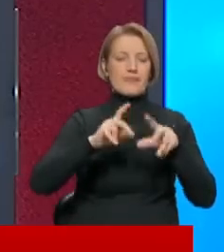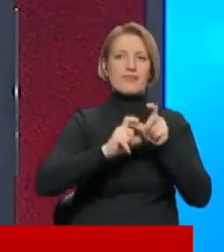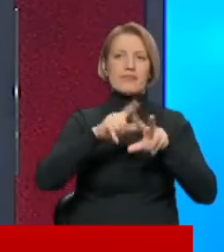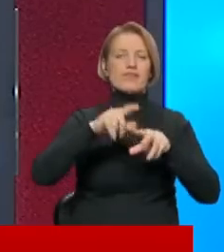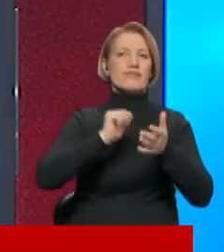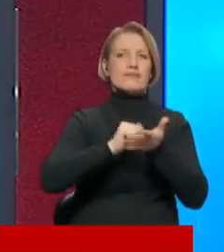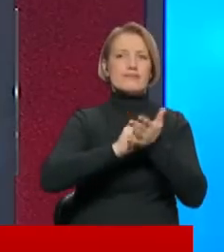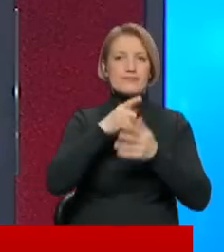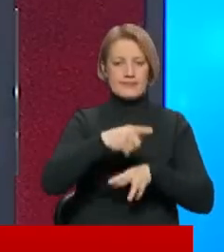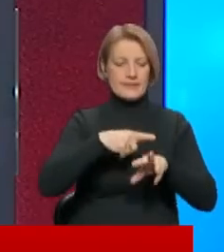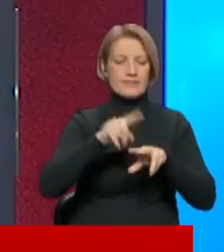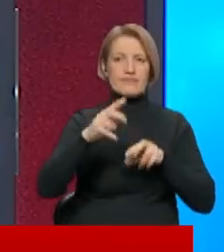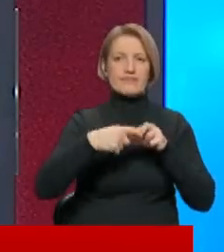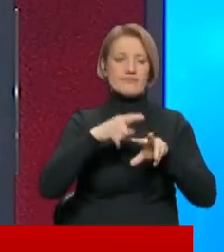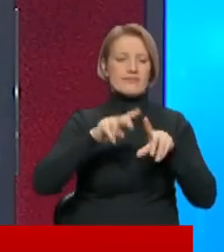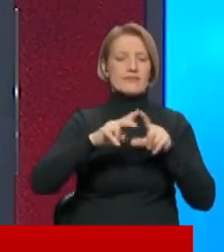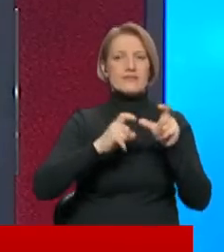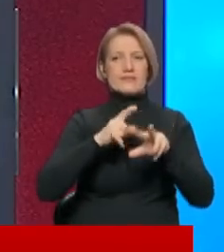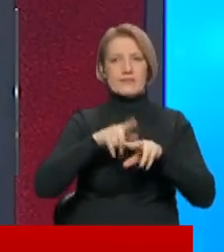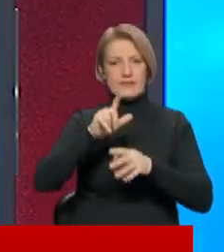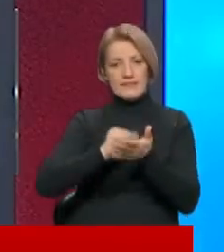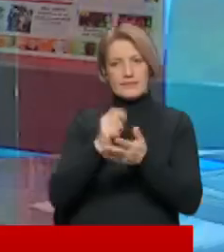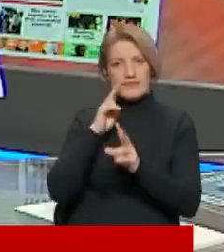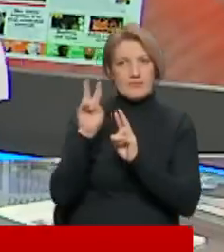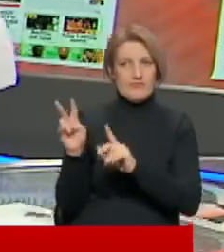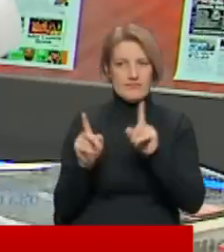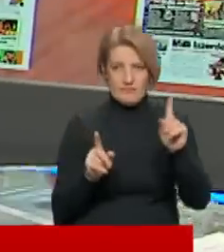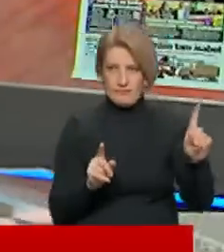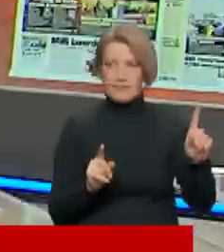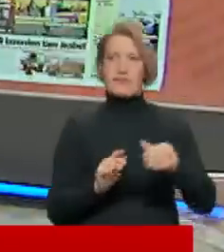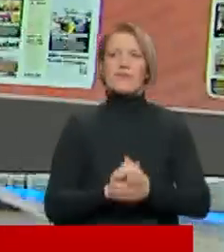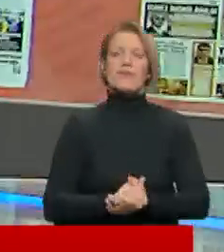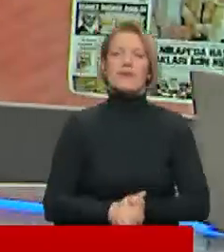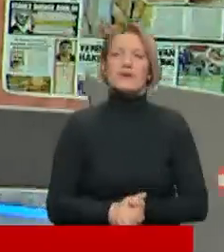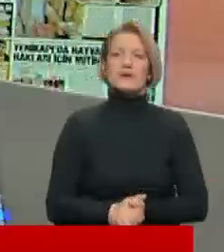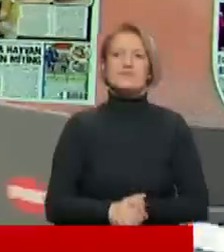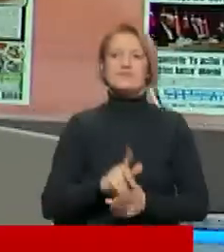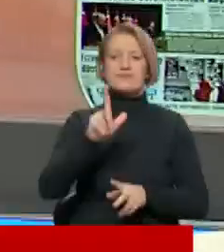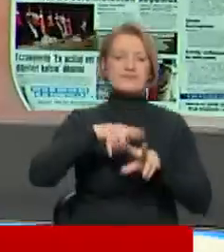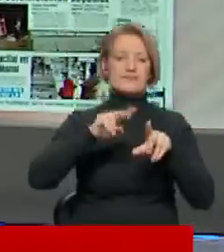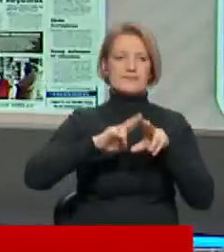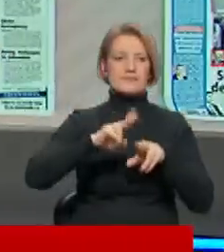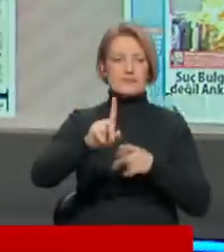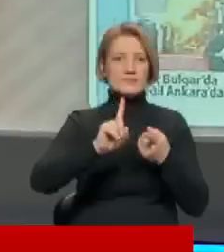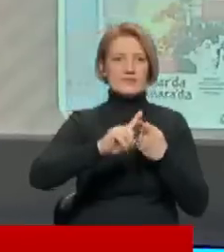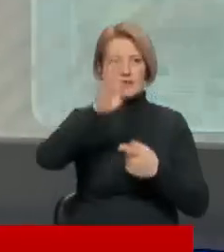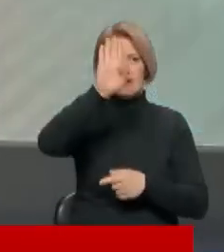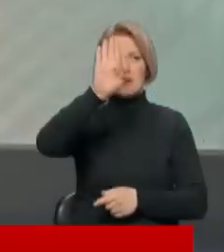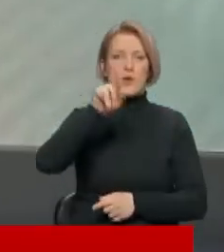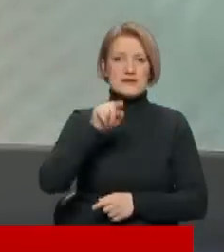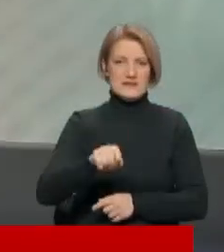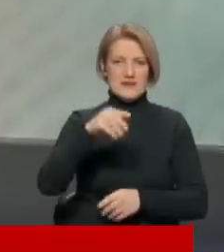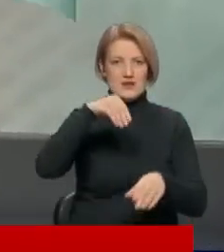manşetinde Evrensel gazetesinden de bir okuyalım mı hemen gelelim Evrensel gazetesi manşeti laik ve demokrasi